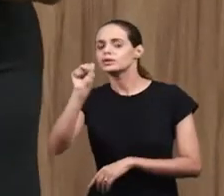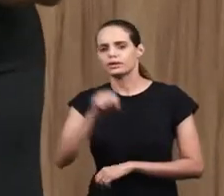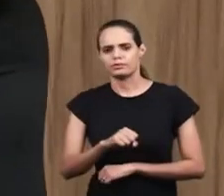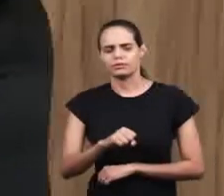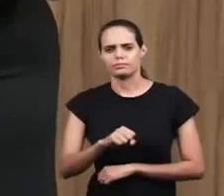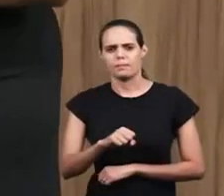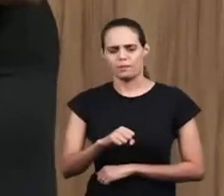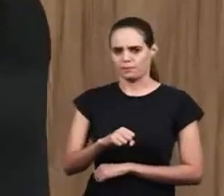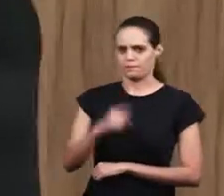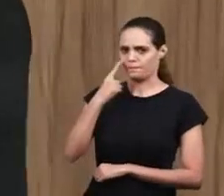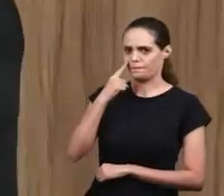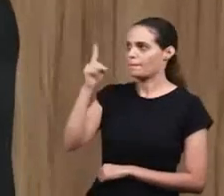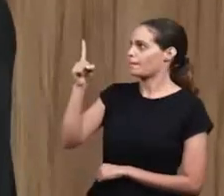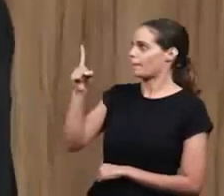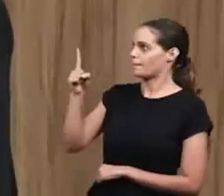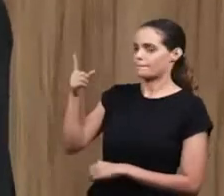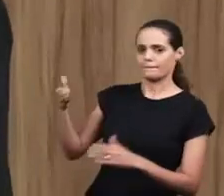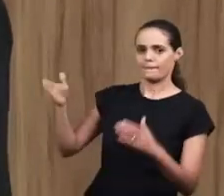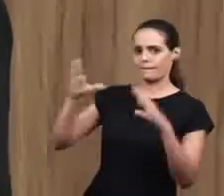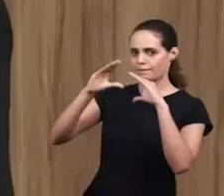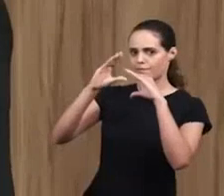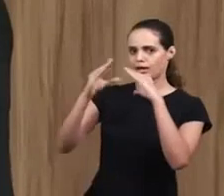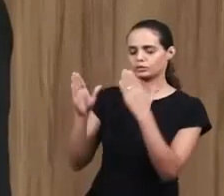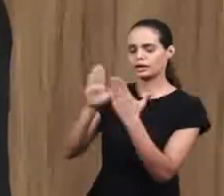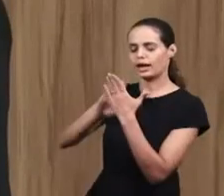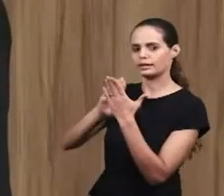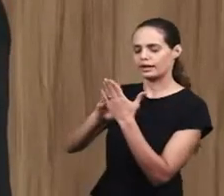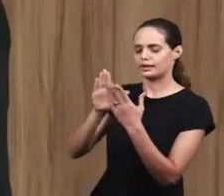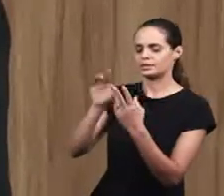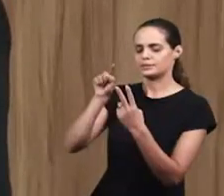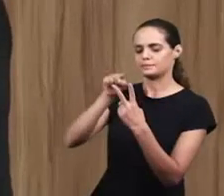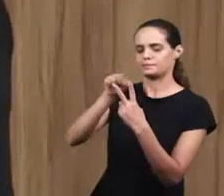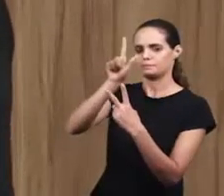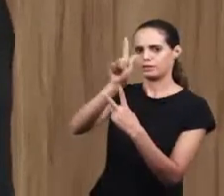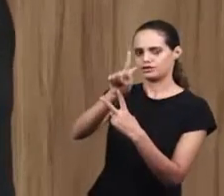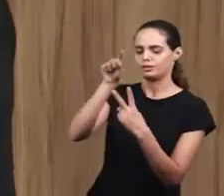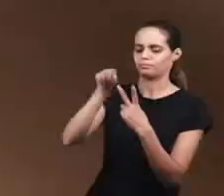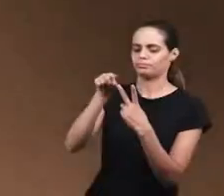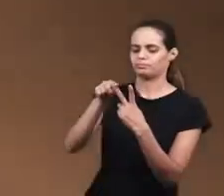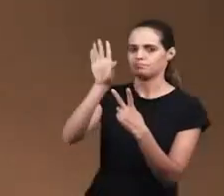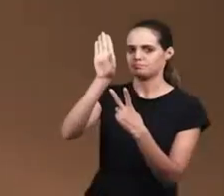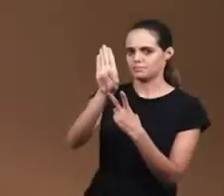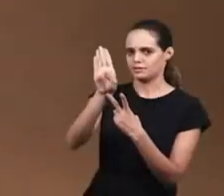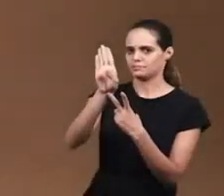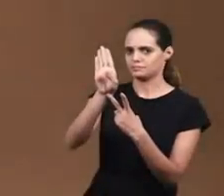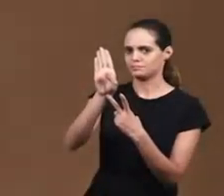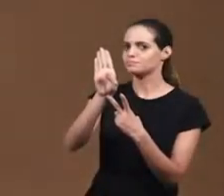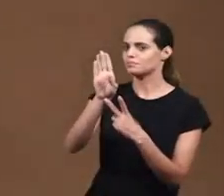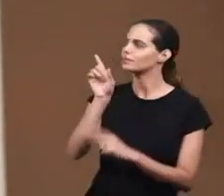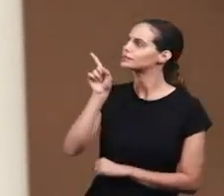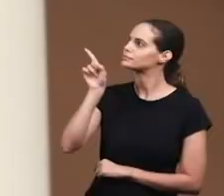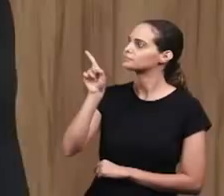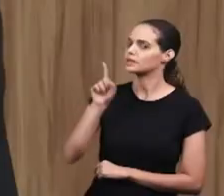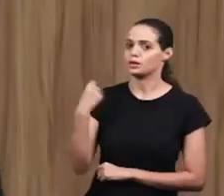liegt in der Note F und Fis sowie auch in den Oktaven. Ihr